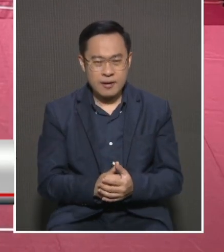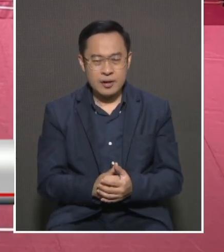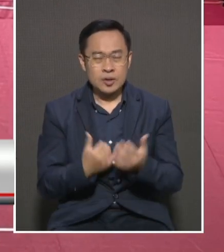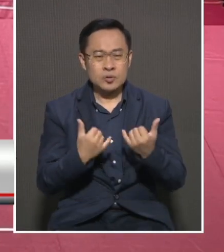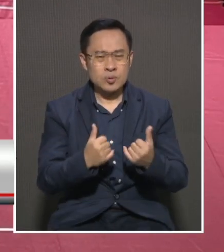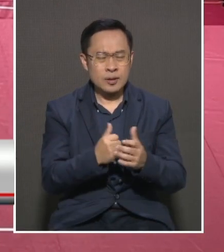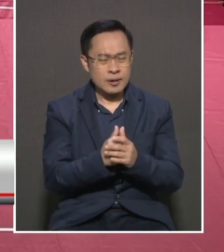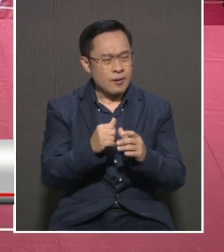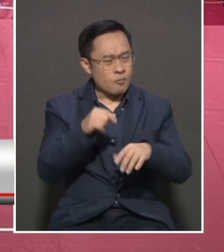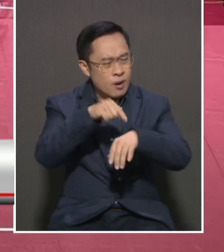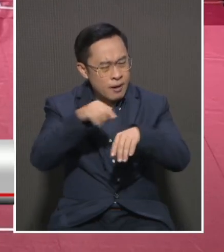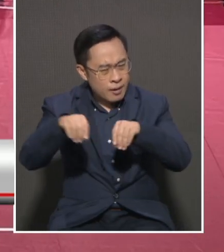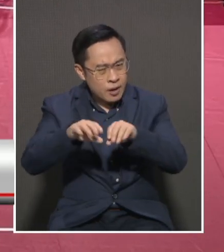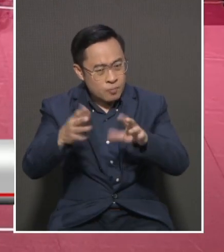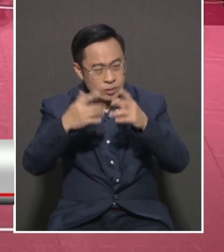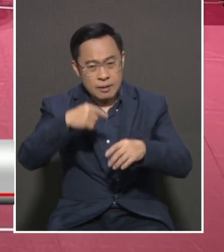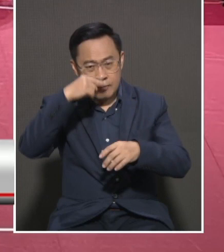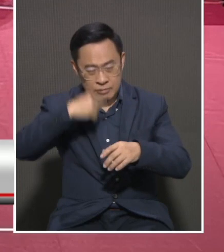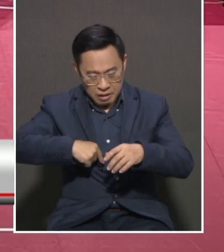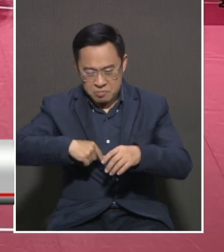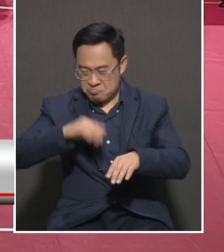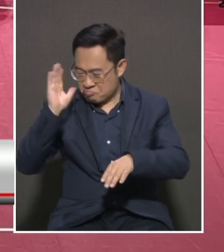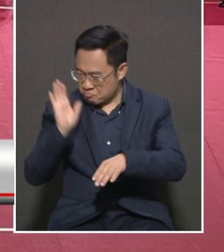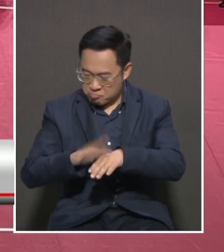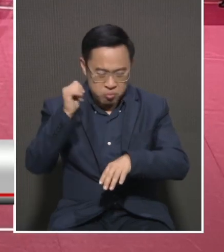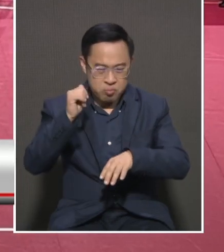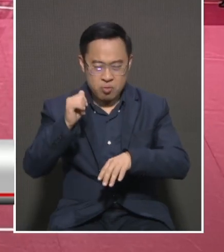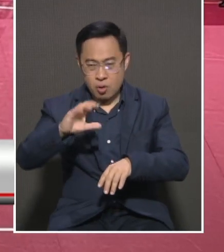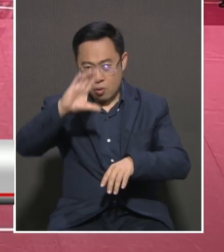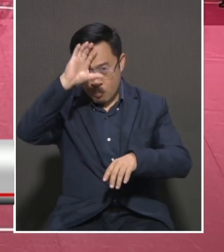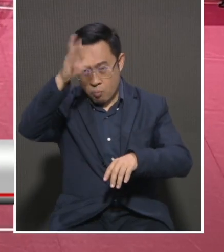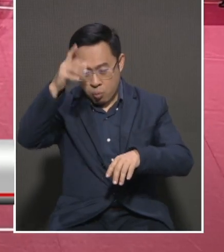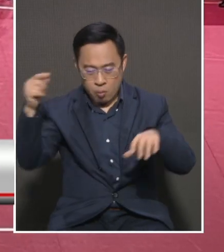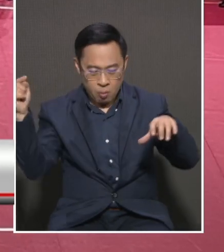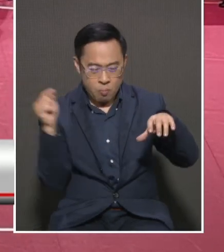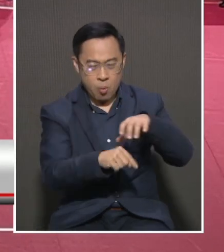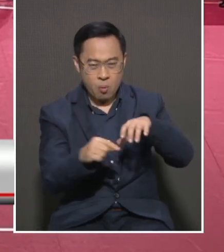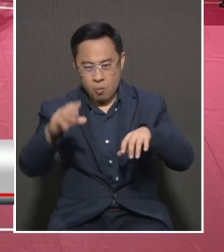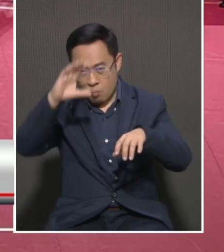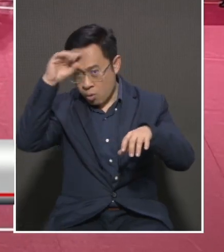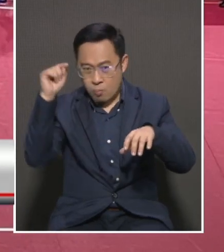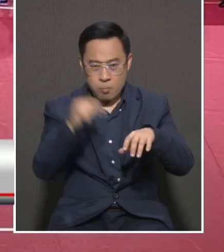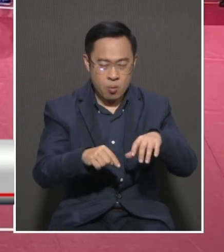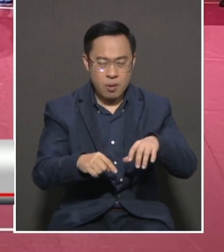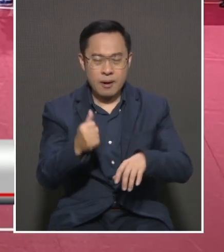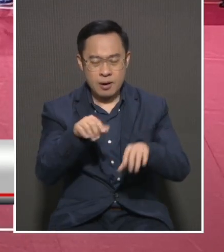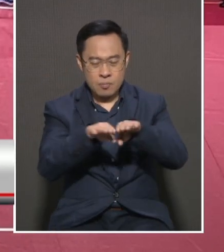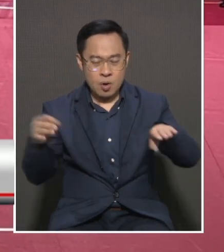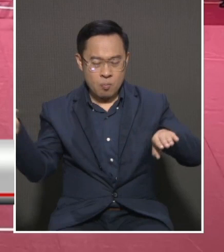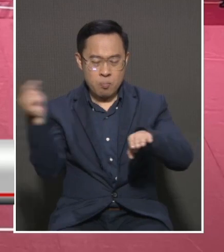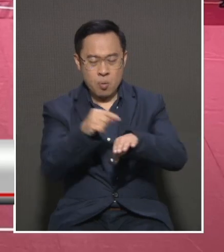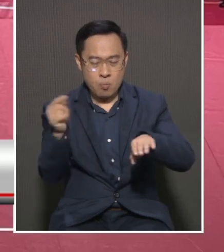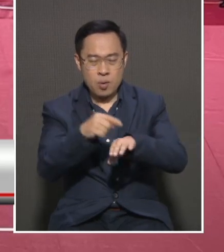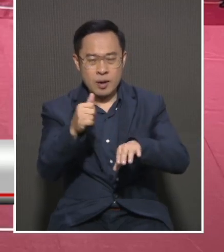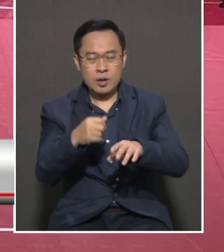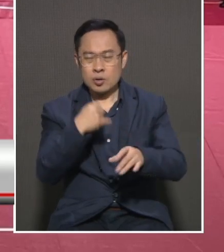คัญและช่วงท้ายเซตเนี่ยเป็นไทยที่เล่นได้แน่นอนกว่าก็เลยตบปิดเซตไปได้นะคะเซตแรกชนะไป